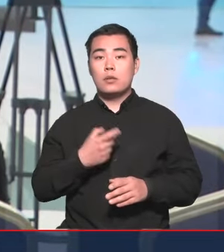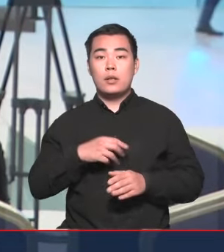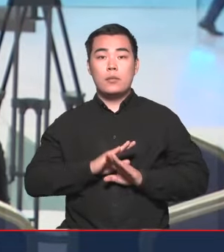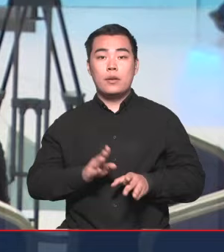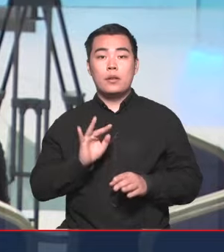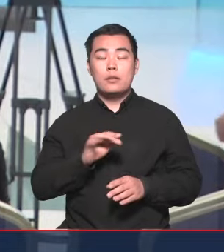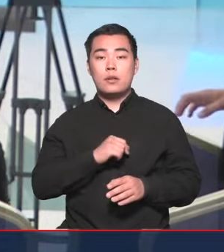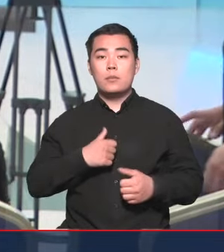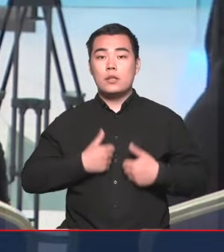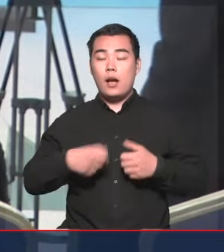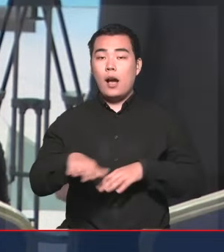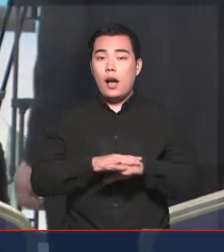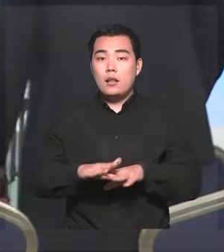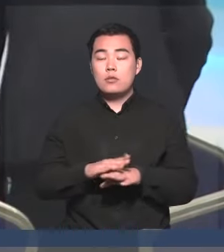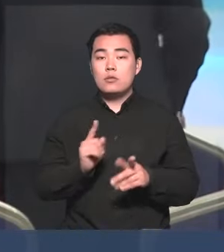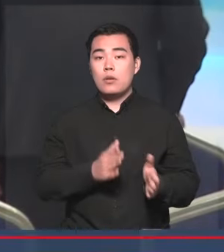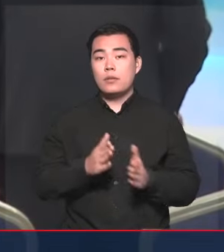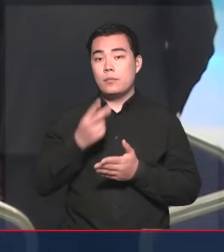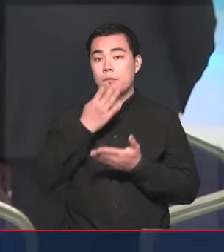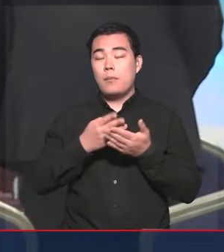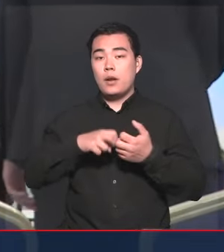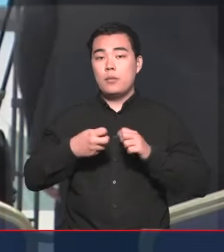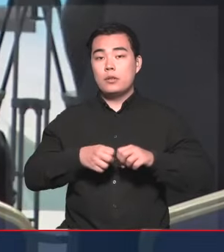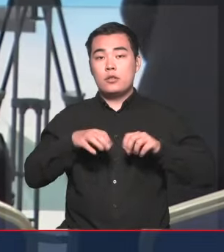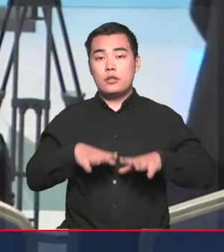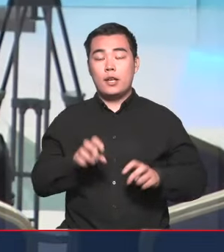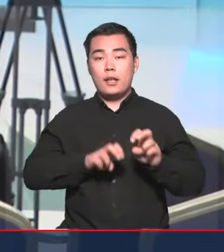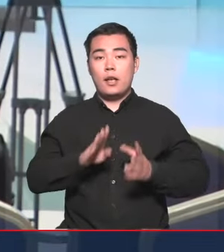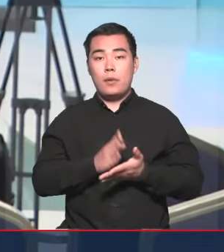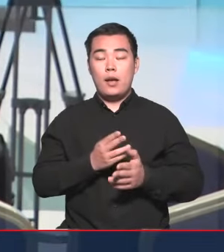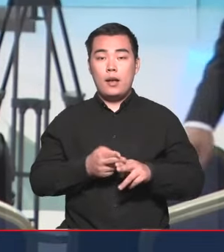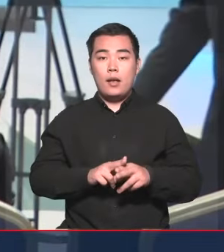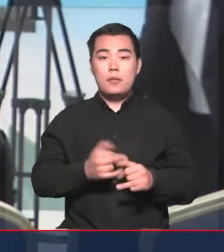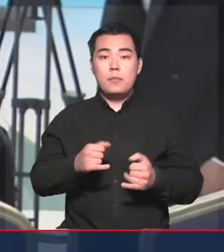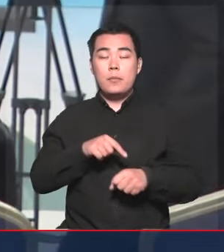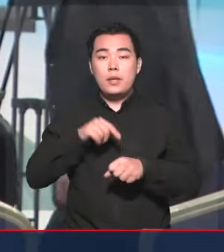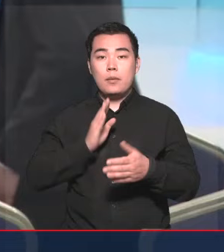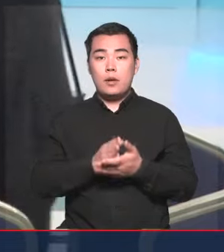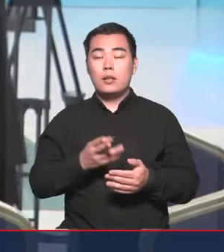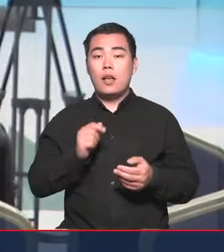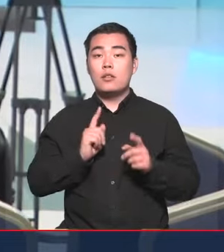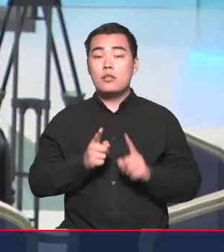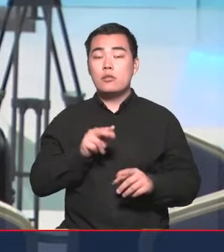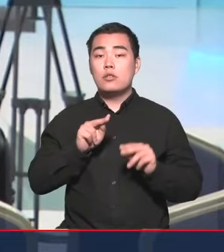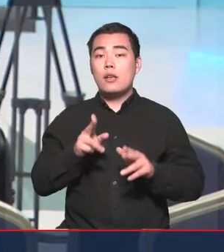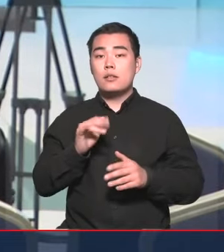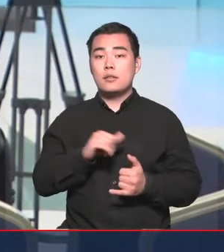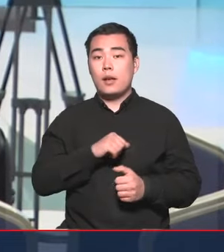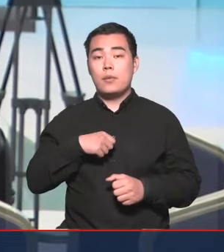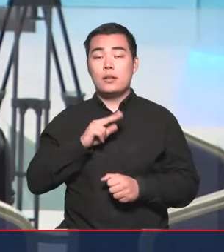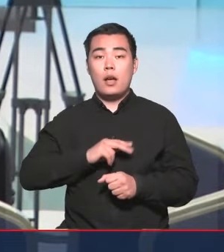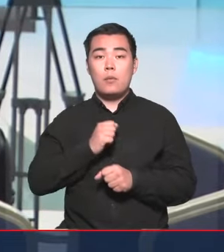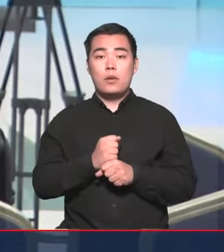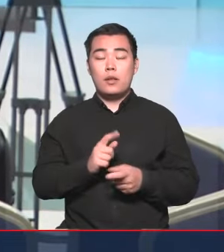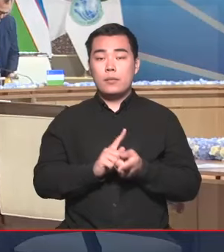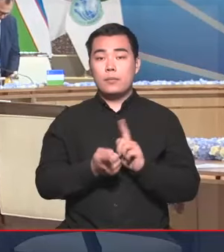есеп үшін өтпейді. Халықаралық күн тәртібіндегі күрделі мәселенің шешімін іздейді. Бұл боямасыз пікіріміз. Расында аталған ұйым ең беделді алаңға